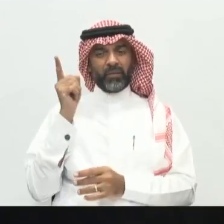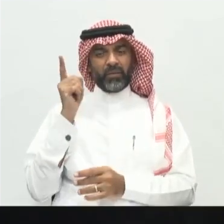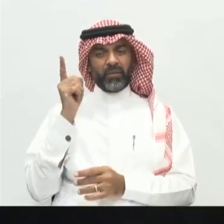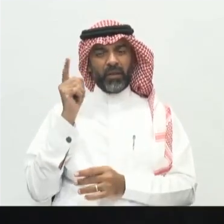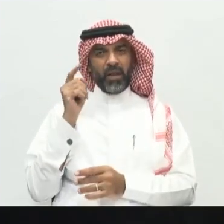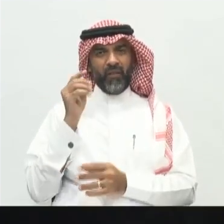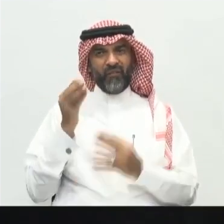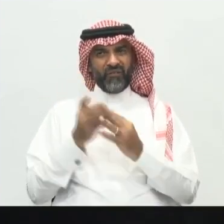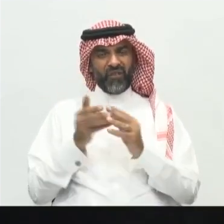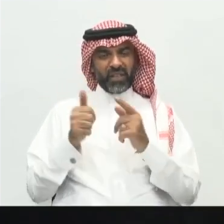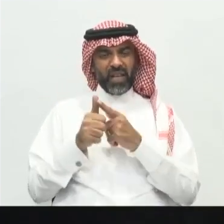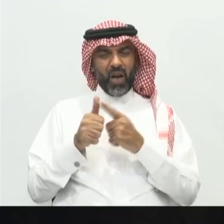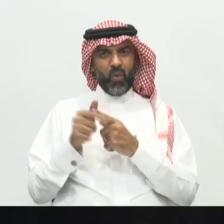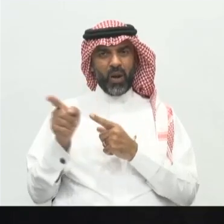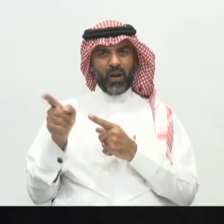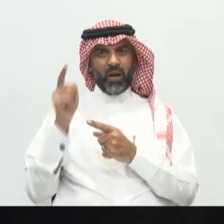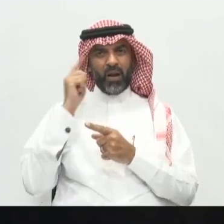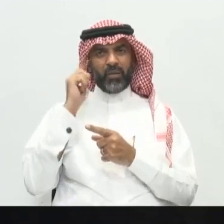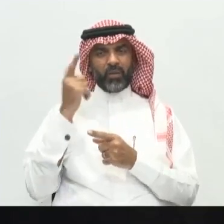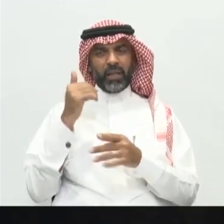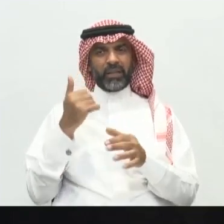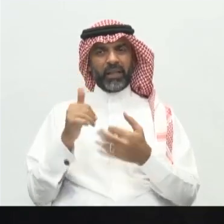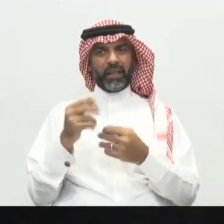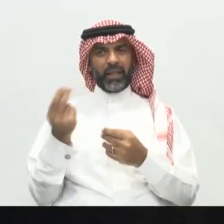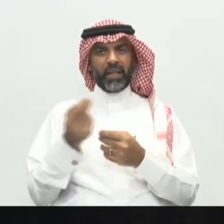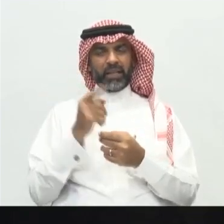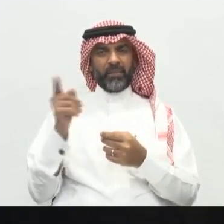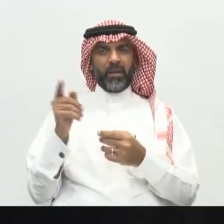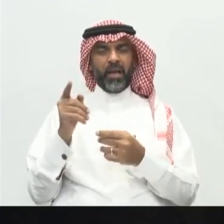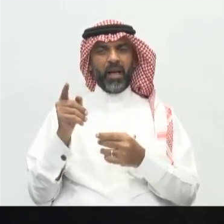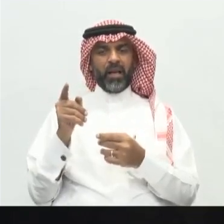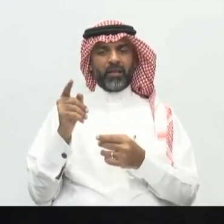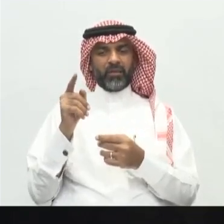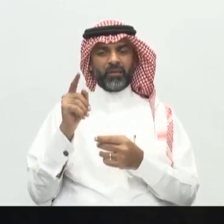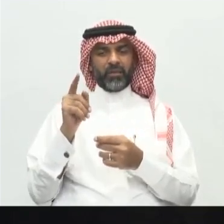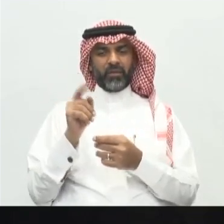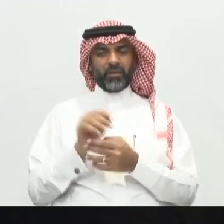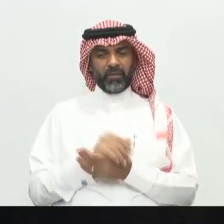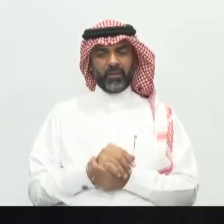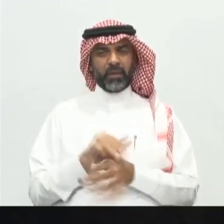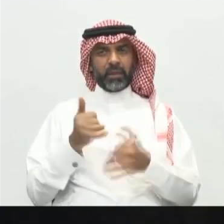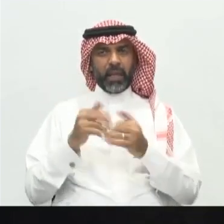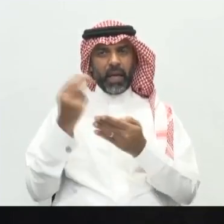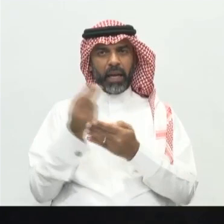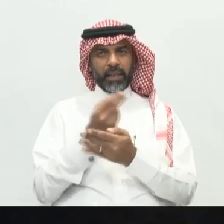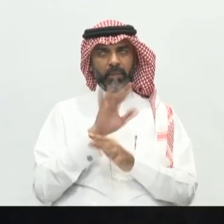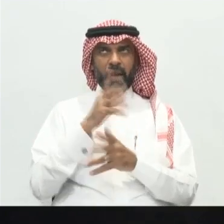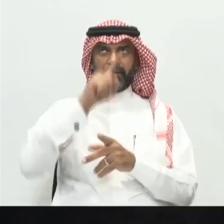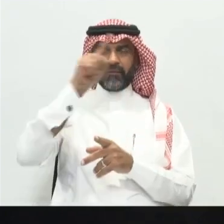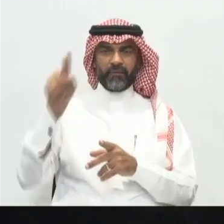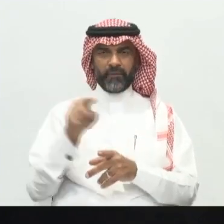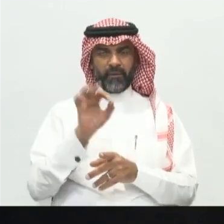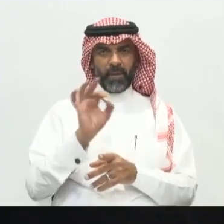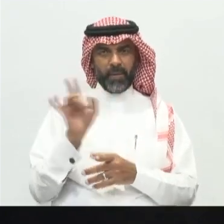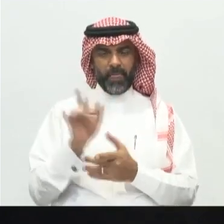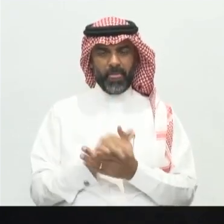الدراسي الاول في هذا المقرر تعرفنا على طريقه رسم هذا النوع من الهياكل من البيانات او طريقه استخراج هذا النوع من